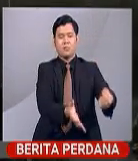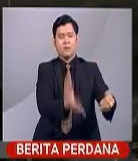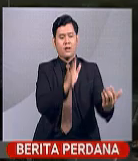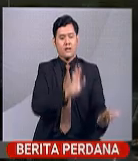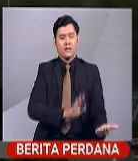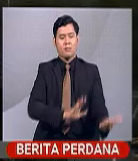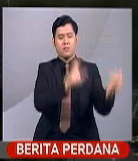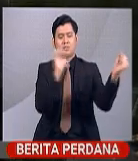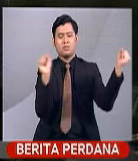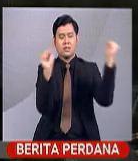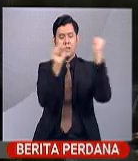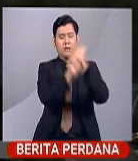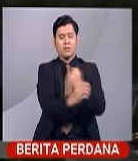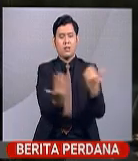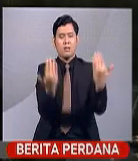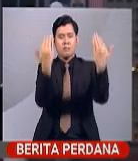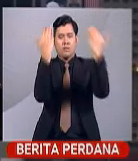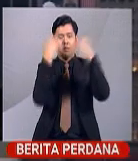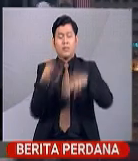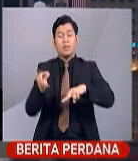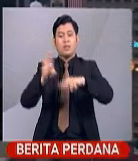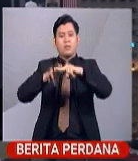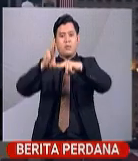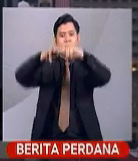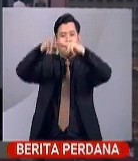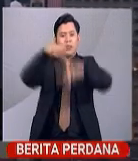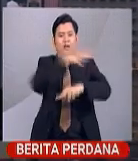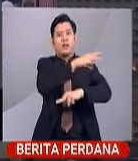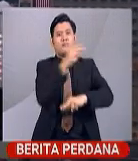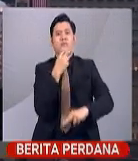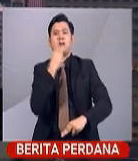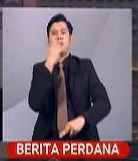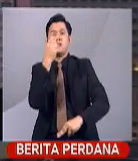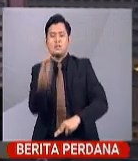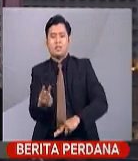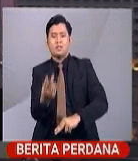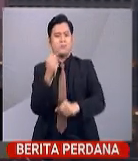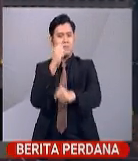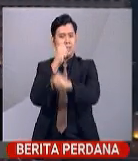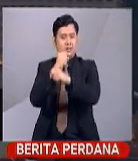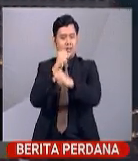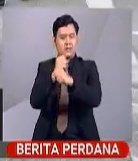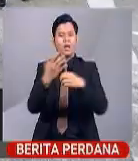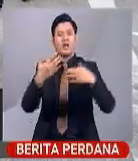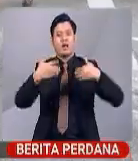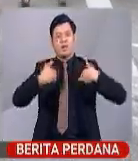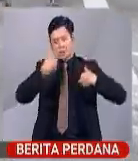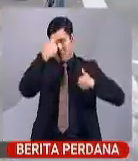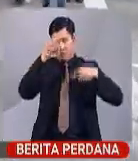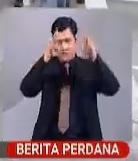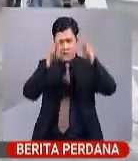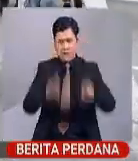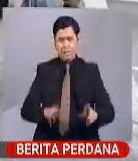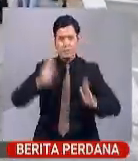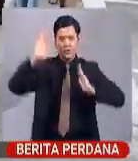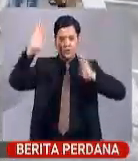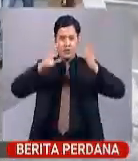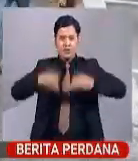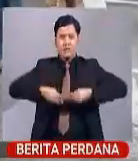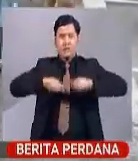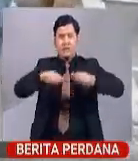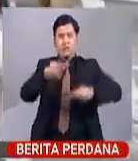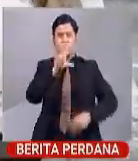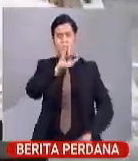cabaran kadar pengangguran yang meningkat sekaligus memastikan pengekalan pekerjaan peruntukan itu akan memberi manfaat kepada tiga